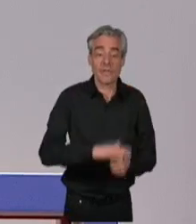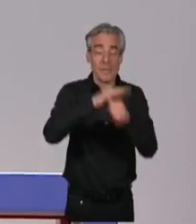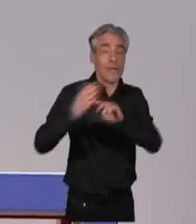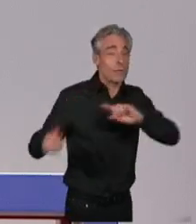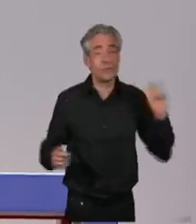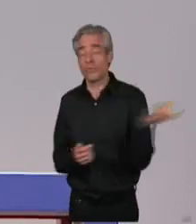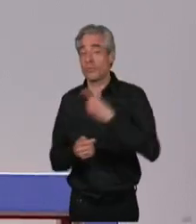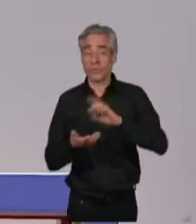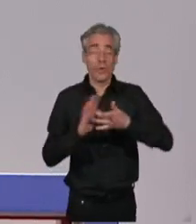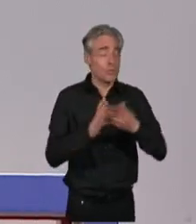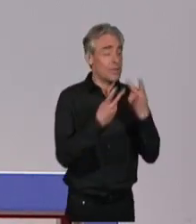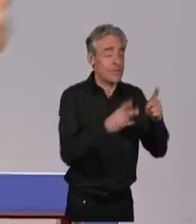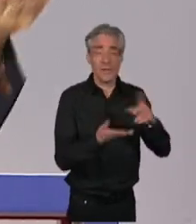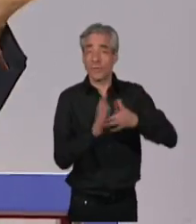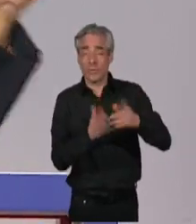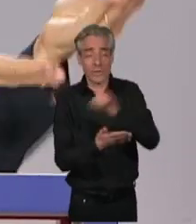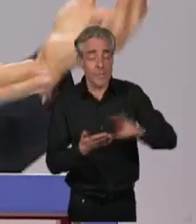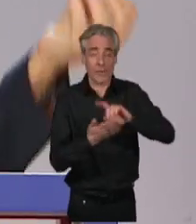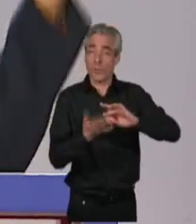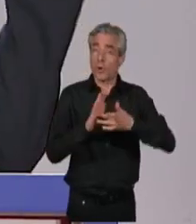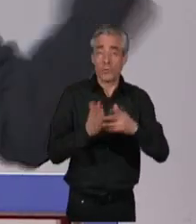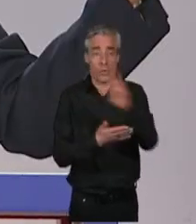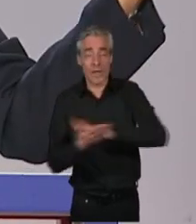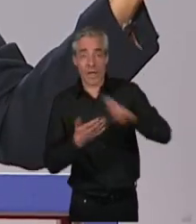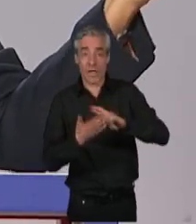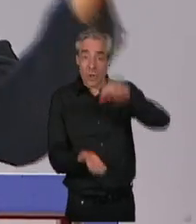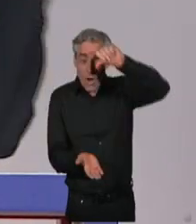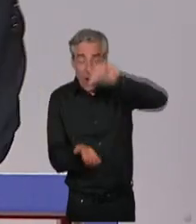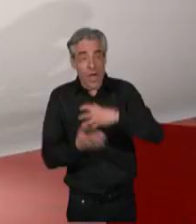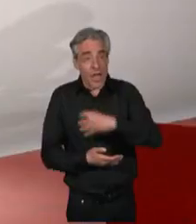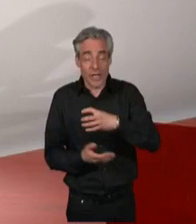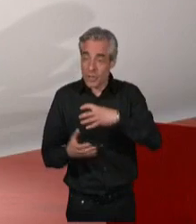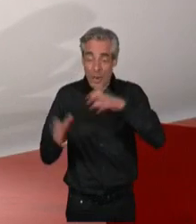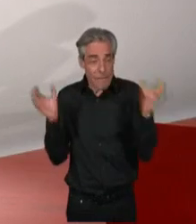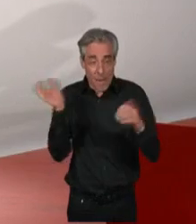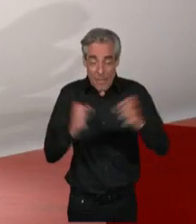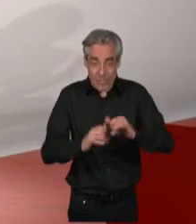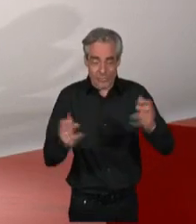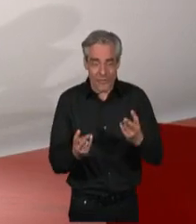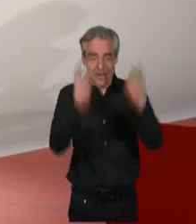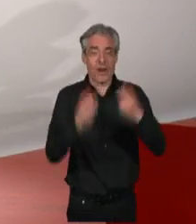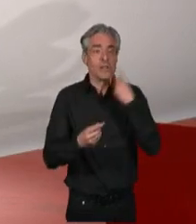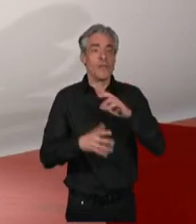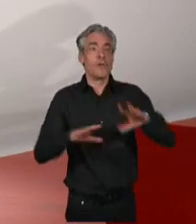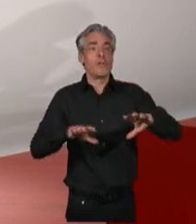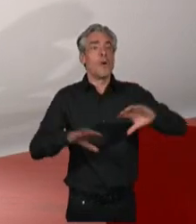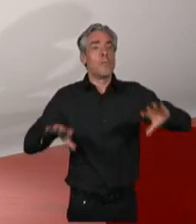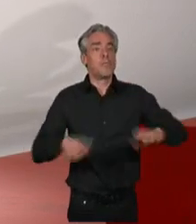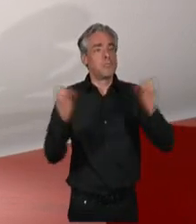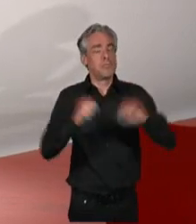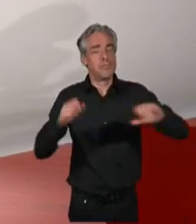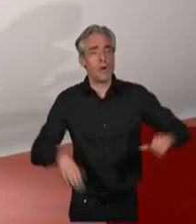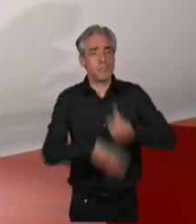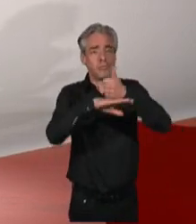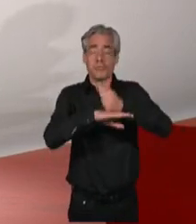capitale, où chaque ville, chaque département, chaque région est une pépite. Nous allons décentraliser radicalement